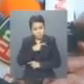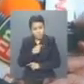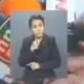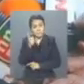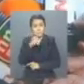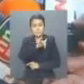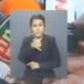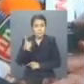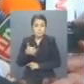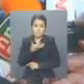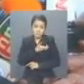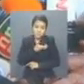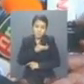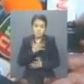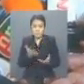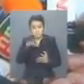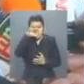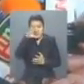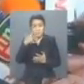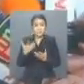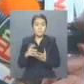ธเคืองกันก็ไม่มีไม่ติดหยิบไม่แต่ภาพ